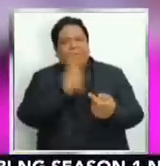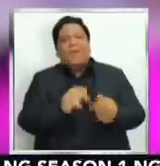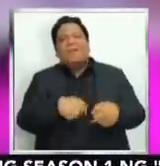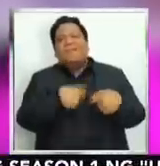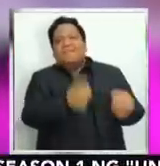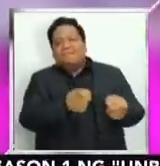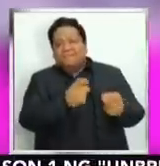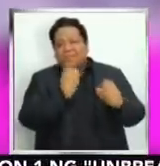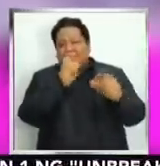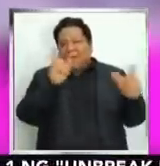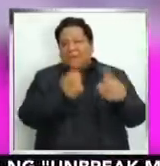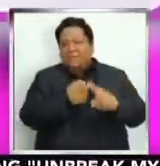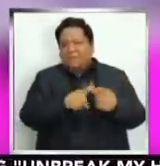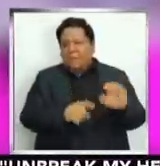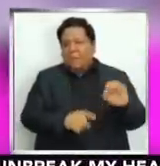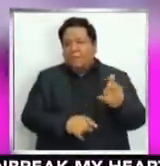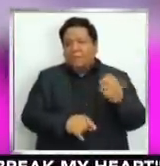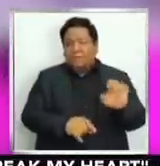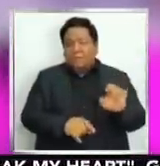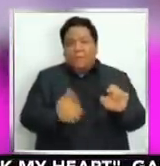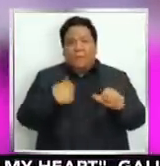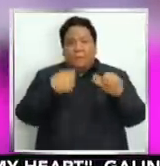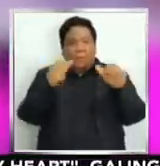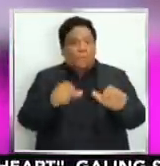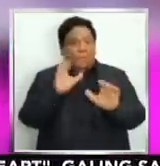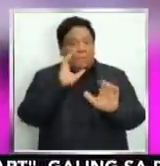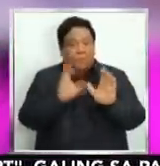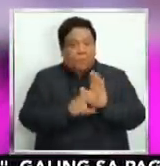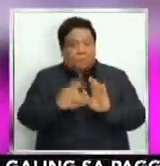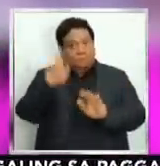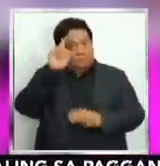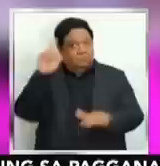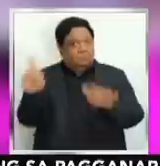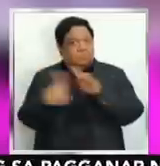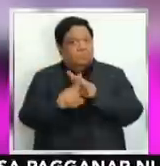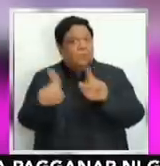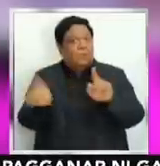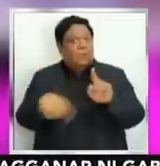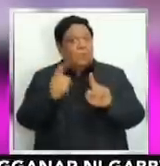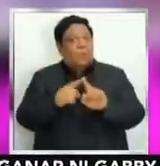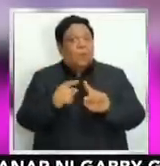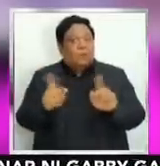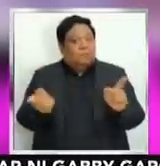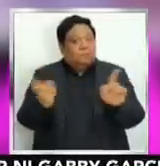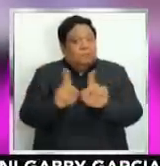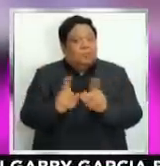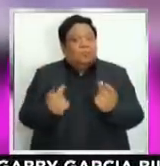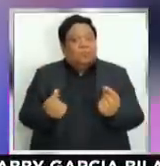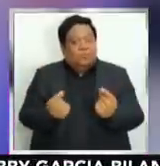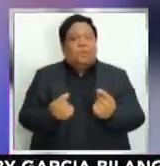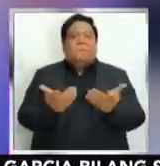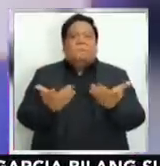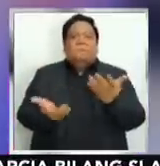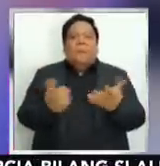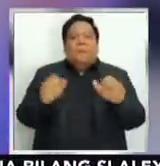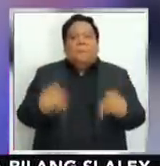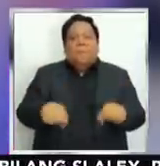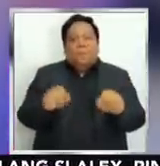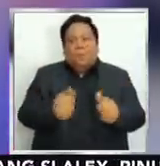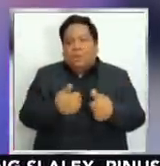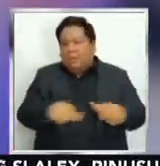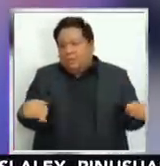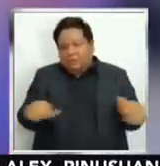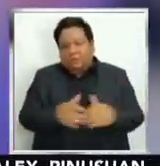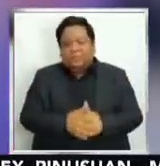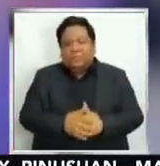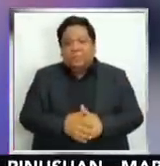ni Vice at ang pumapasok daw sa isip niya tuwing magkocross path sila ay possibilities. Nag-post din si Vice